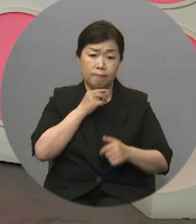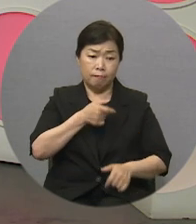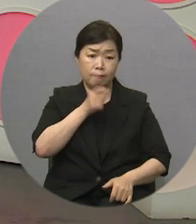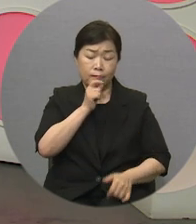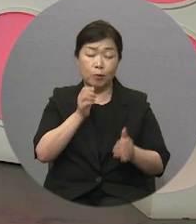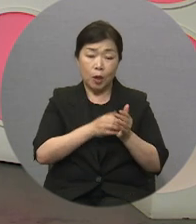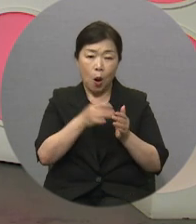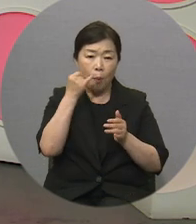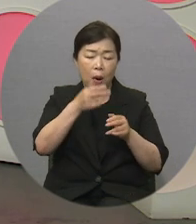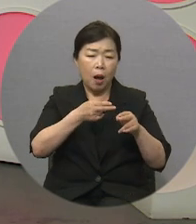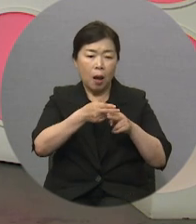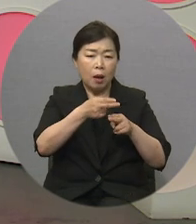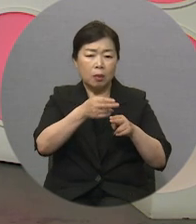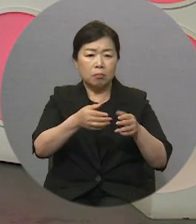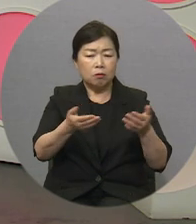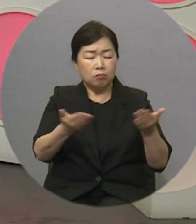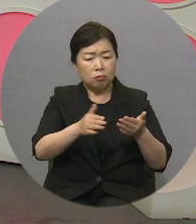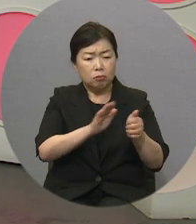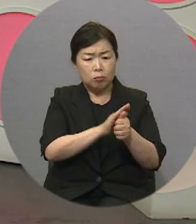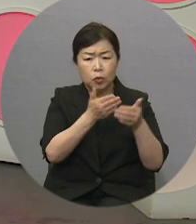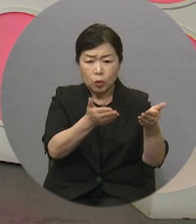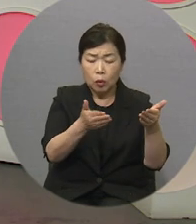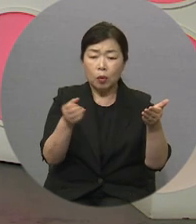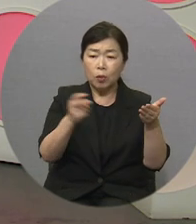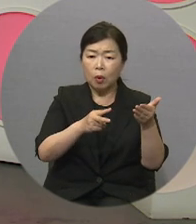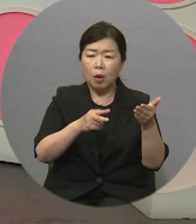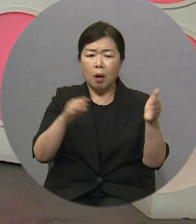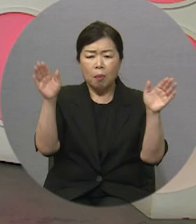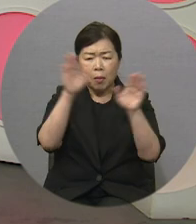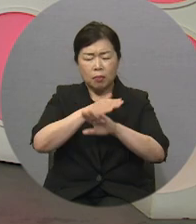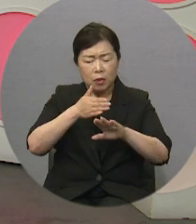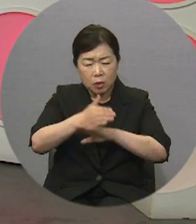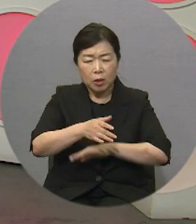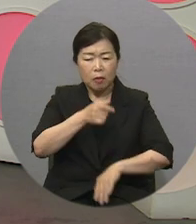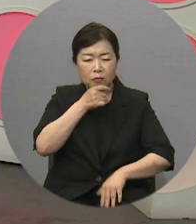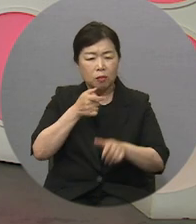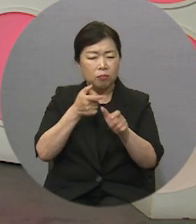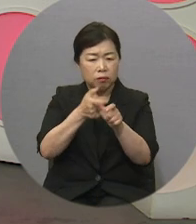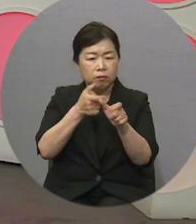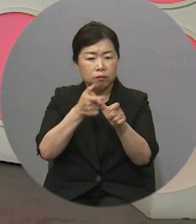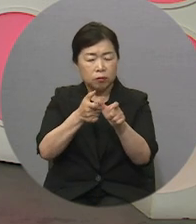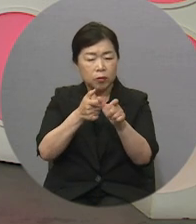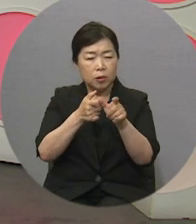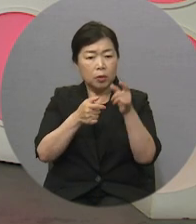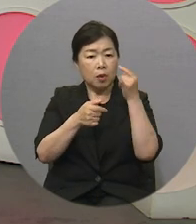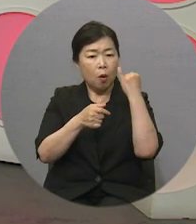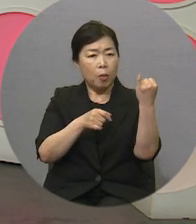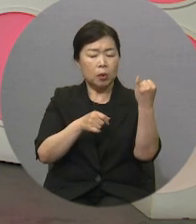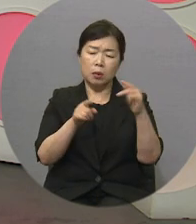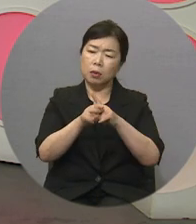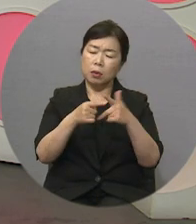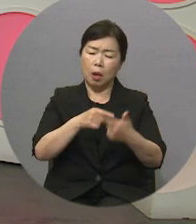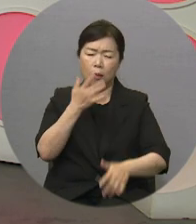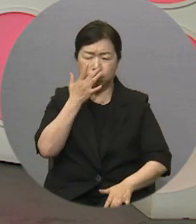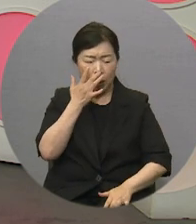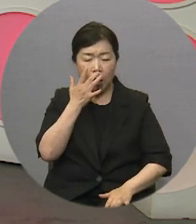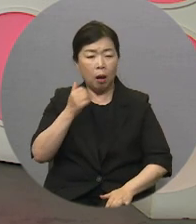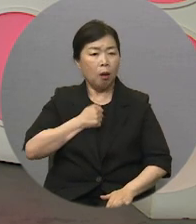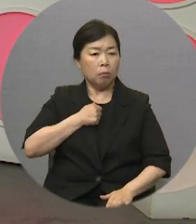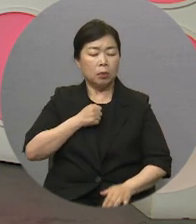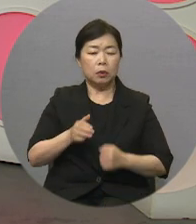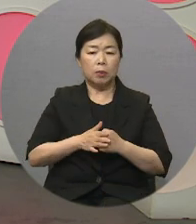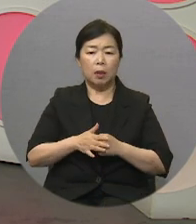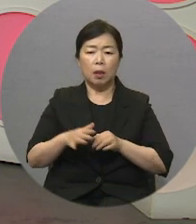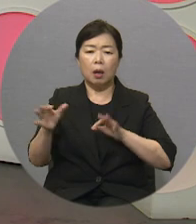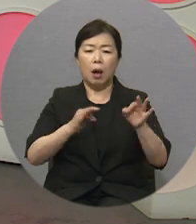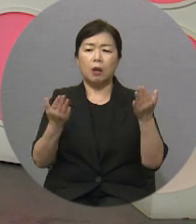것이었습니다. 가정 있는 아들을 바로 보내지 않고 밤늦게 술잔 기울이시는 어머님을 이해할 수가 없어 참다 못해